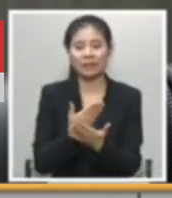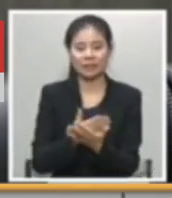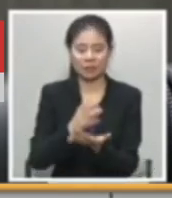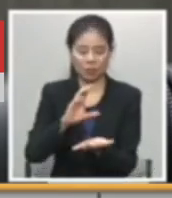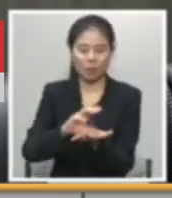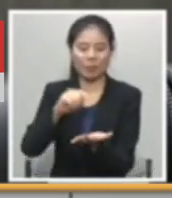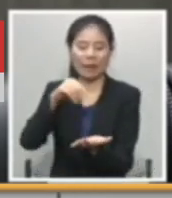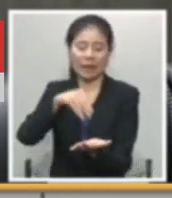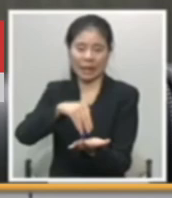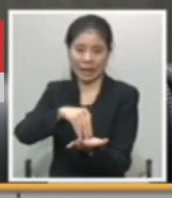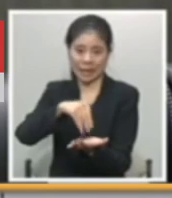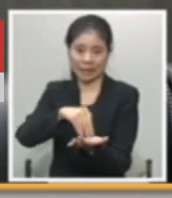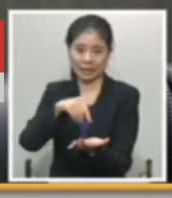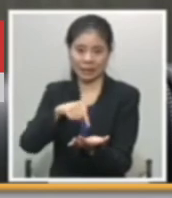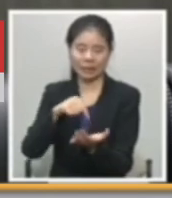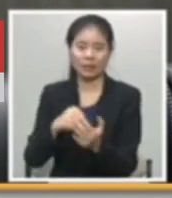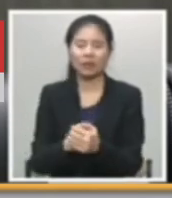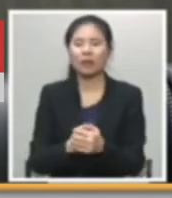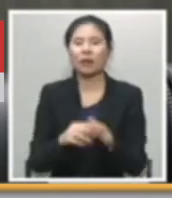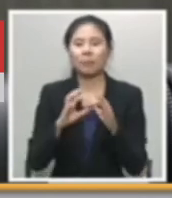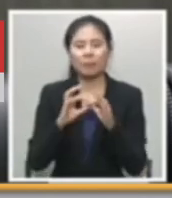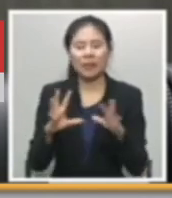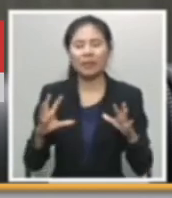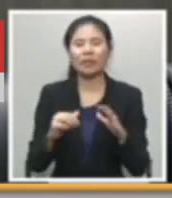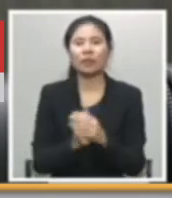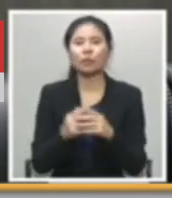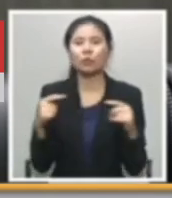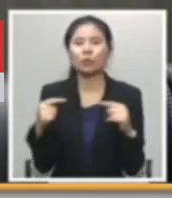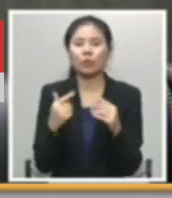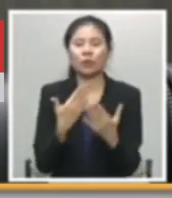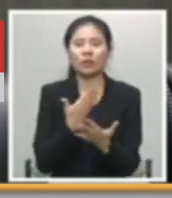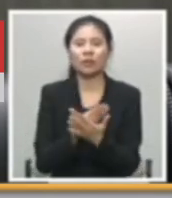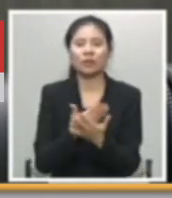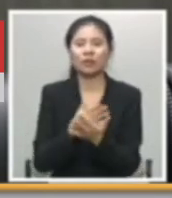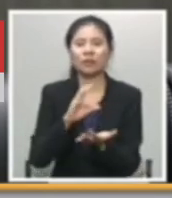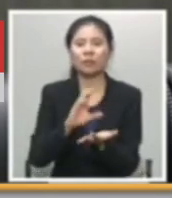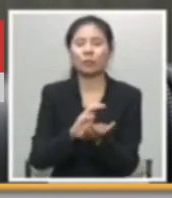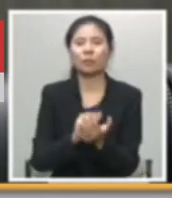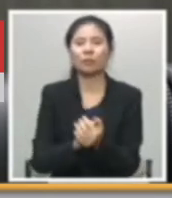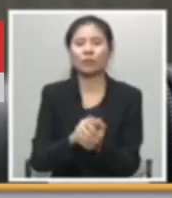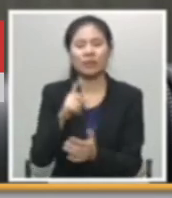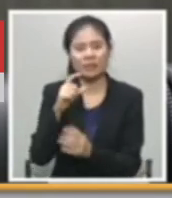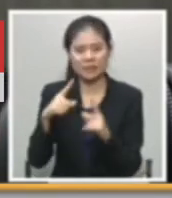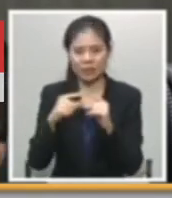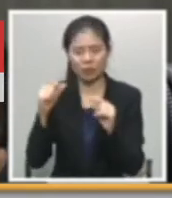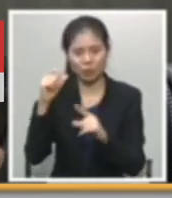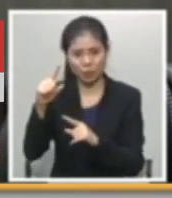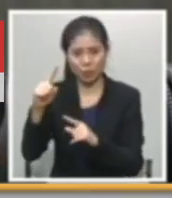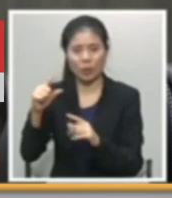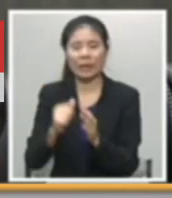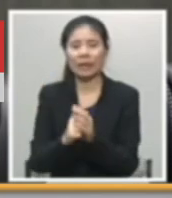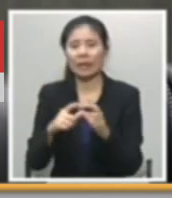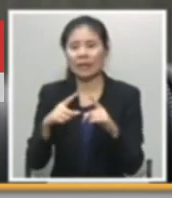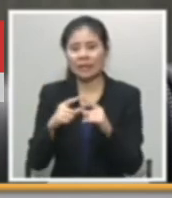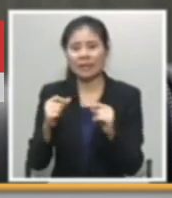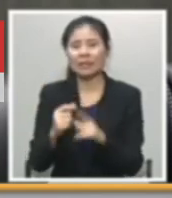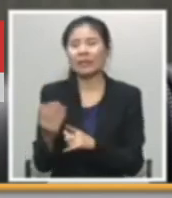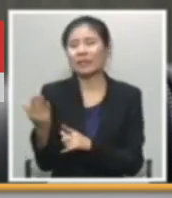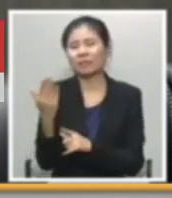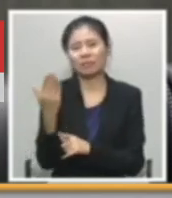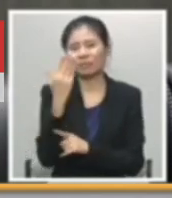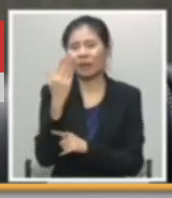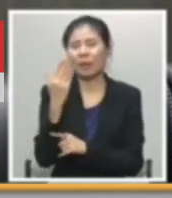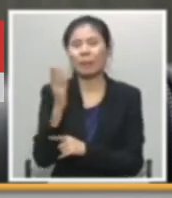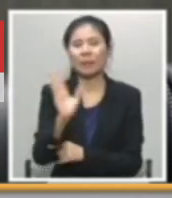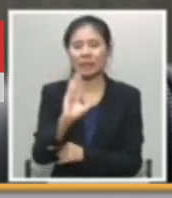วไม่เข้าหลักเกณฑ์การใช้งบกลางเพราะไม่ใช่กรณีฉุก